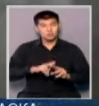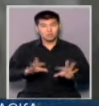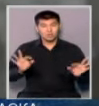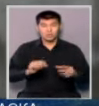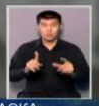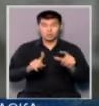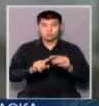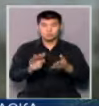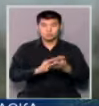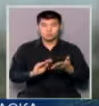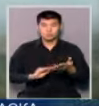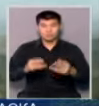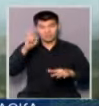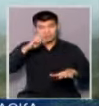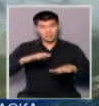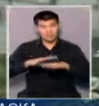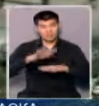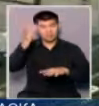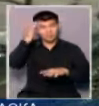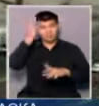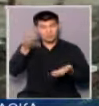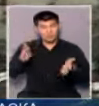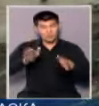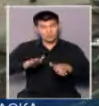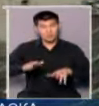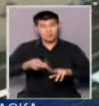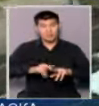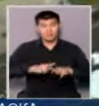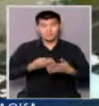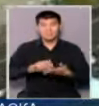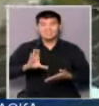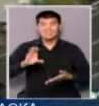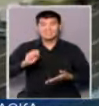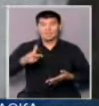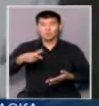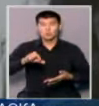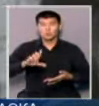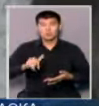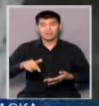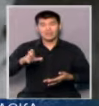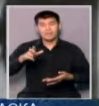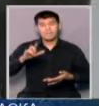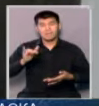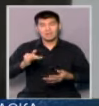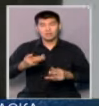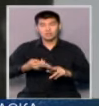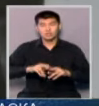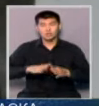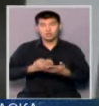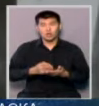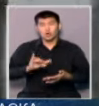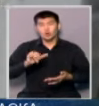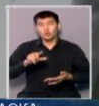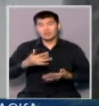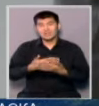сөзді поэзиясы арқылы елдің есінде қалған өнерпаз. Сәйгүлік, биіктік, ұйықтап кетсем, ақ дидарың